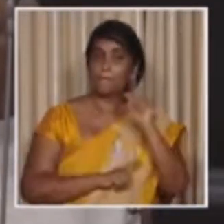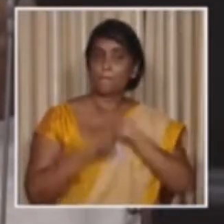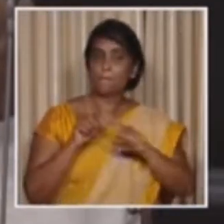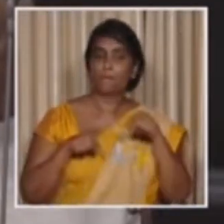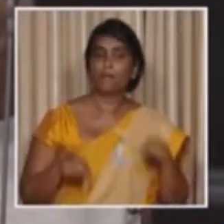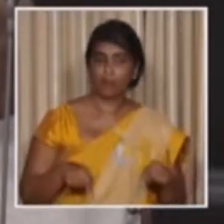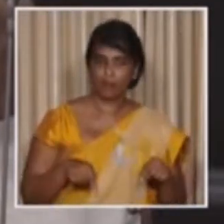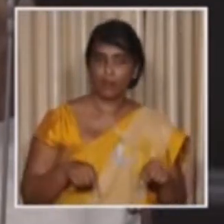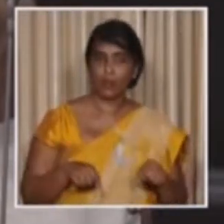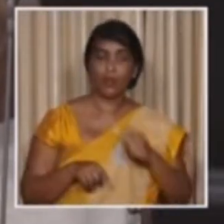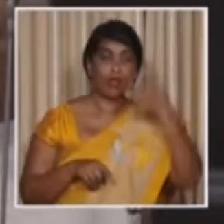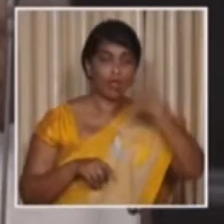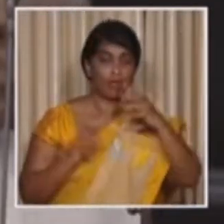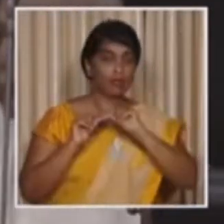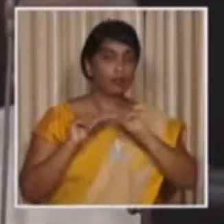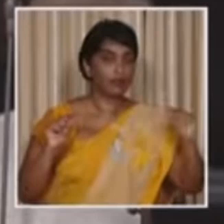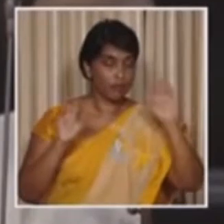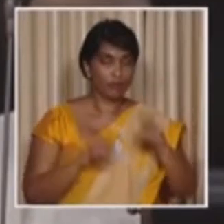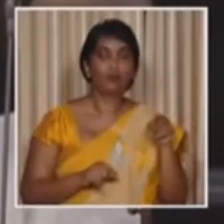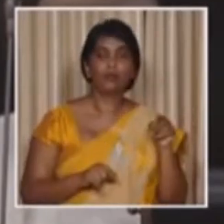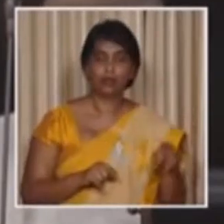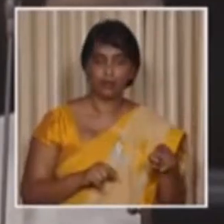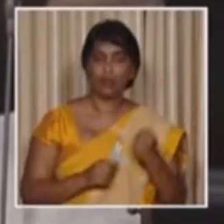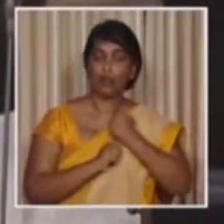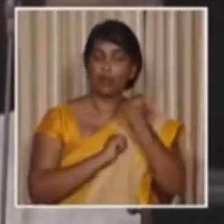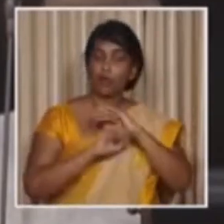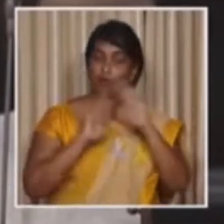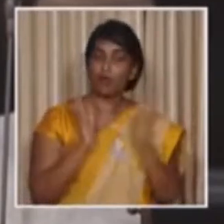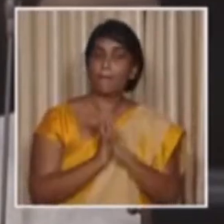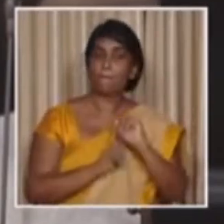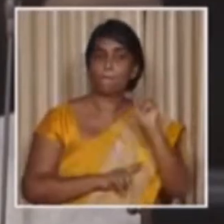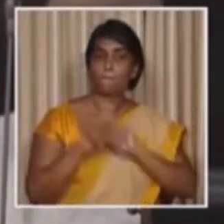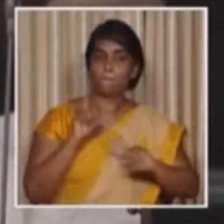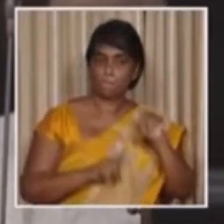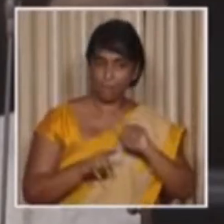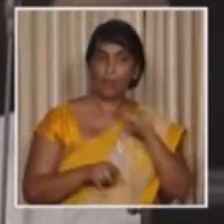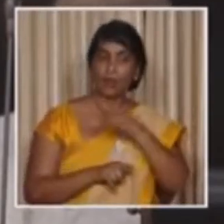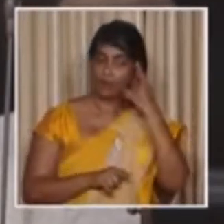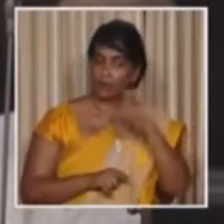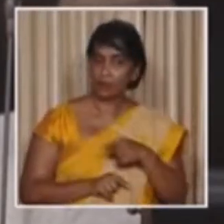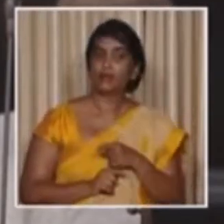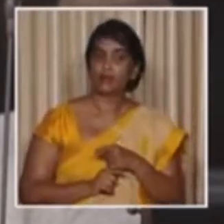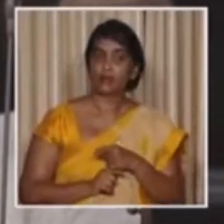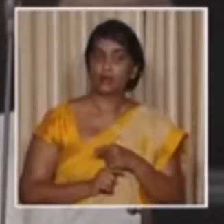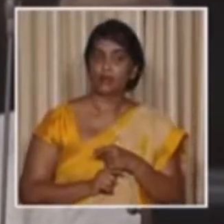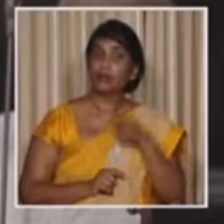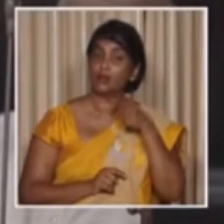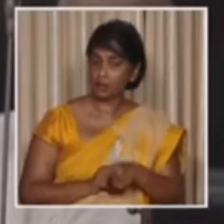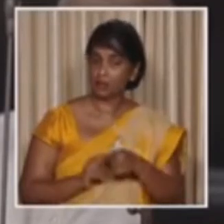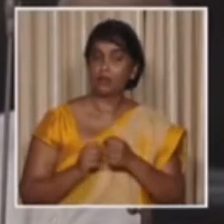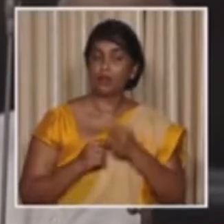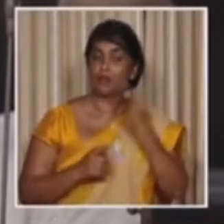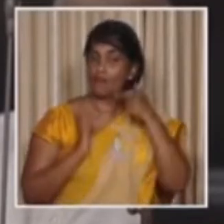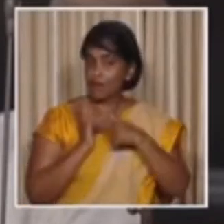පාර්ලිමේන්තුවට. හතරවෙනි වගන්තිය යටතේ මේ බලතල තියෙන්නේ පාර්ලිමේන්තුවට. ඒ නිසා ඒක මෙහෙන්